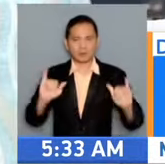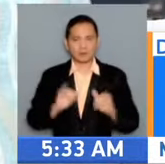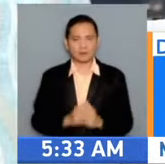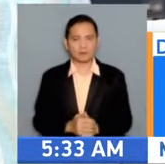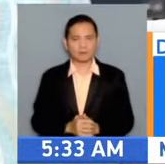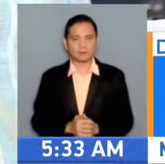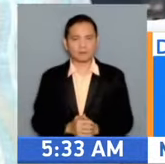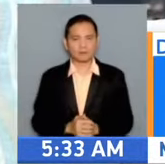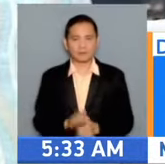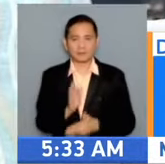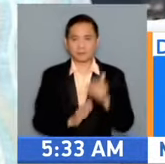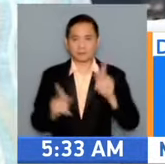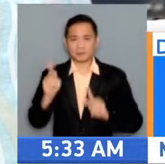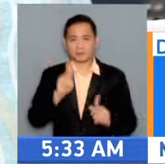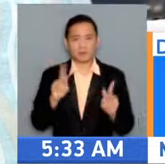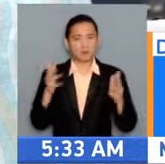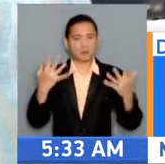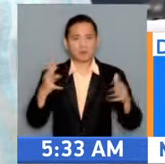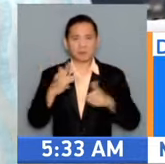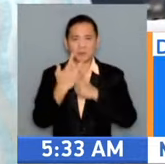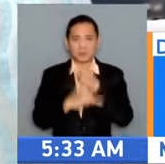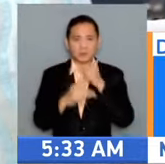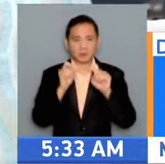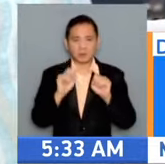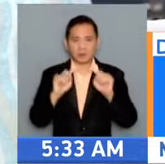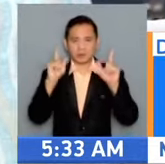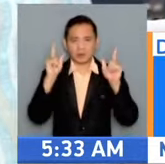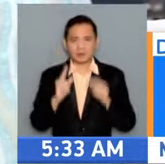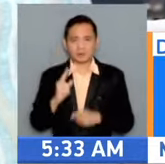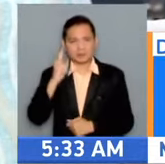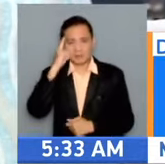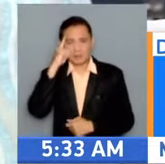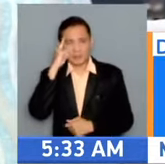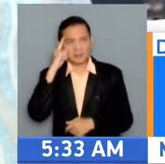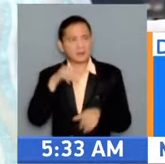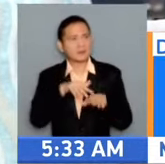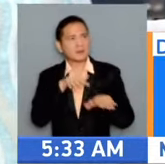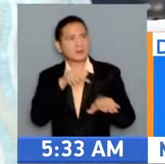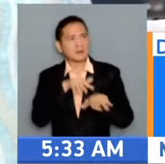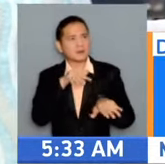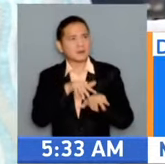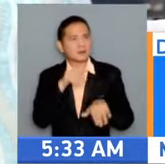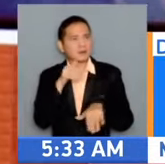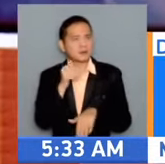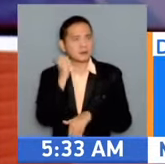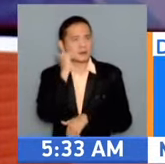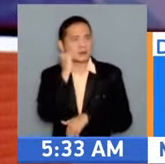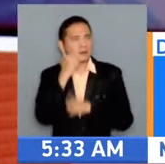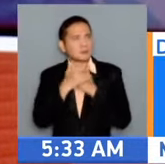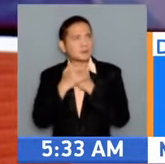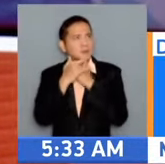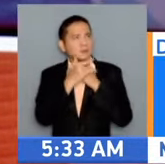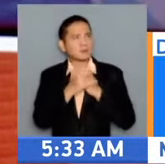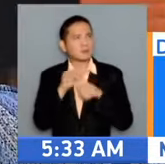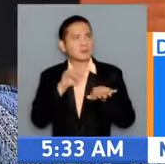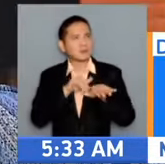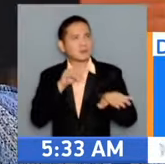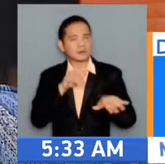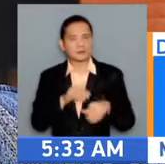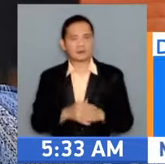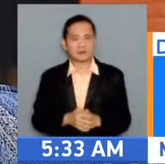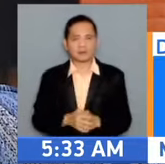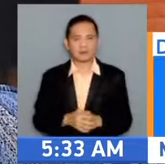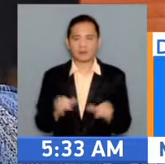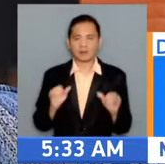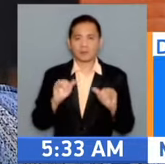ano. Para nasa isip na nila yung traffic. Maaga na rin. Sana yung serbisyo, ganun pa rin ha?